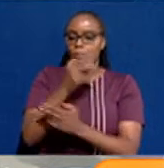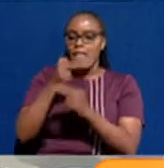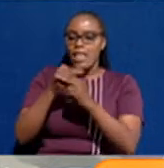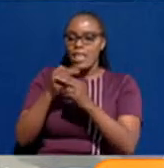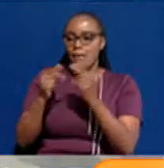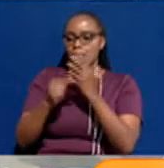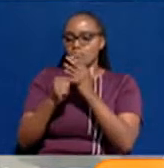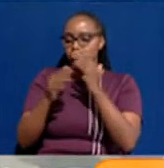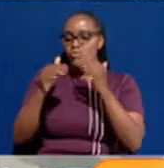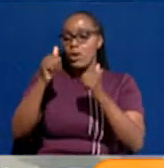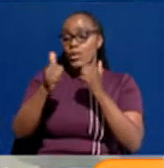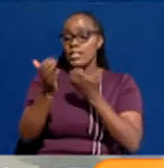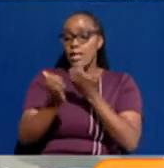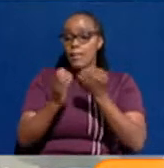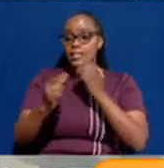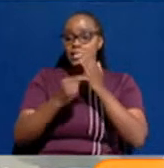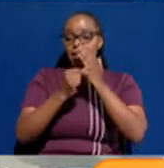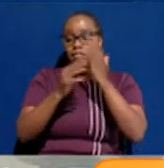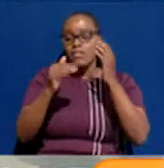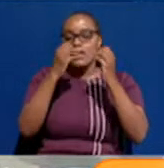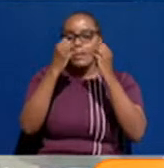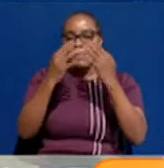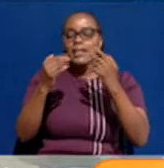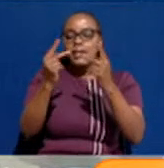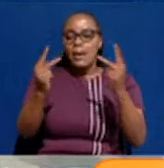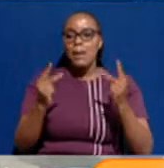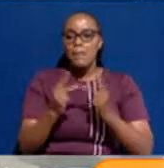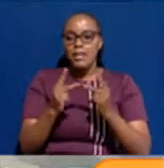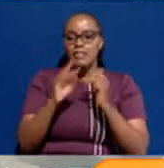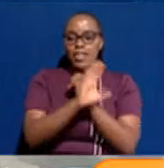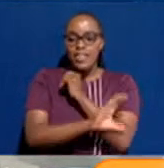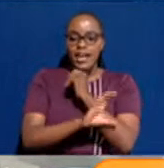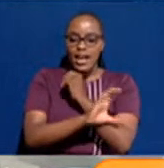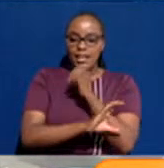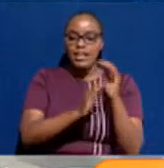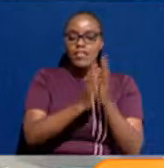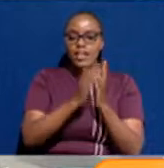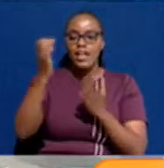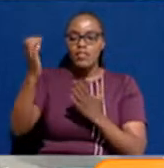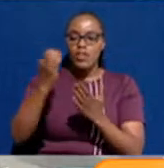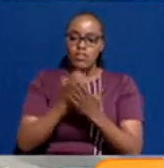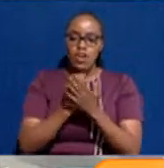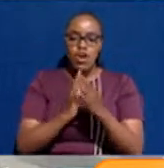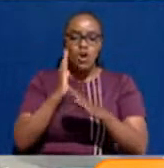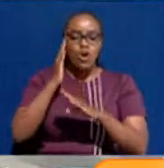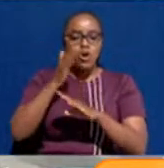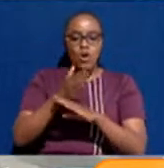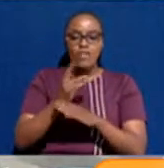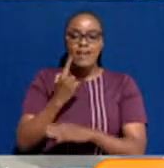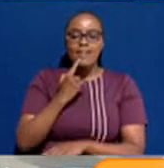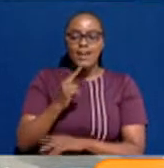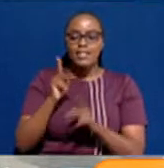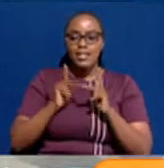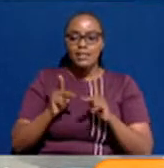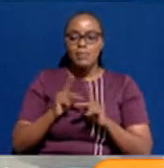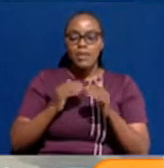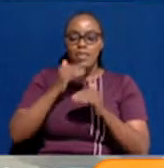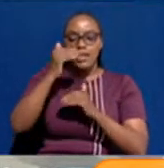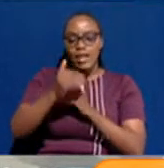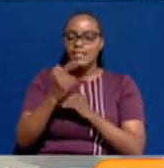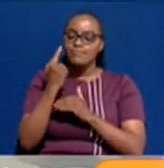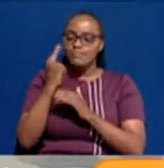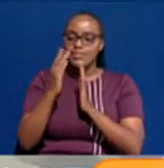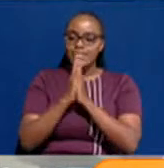linalotajika, biashara yake ikitambulika katika sehemu nyingi humu nchini, huku akiwaajiri watu zaidi ya 100. Inayofuata